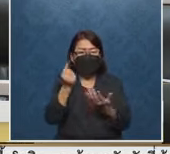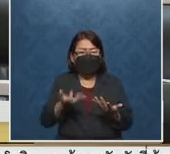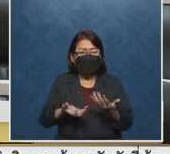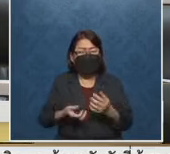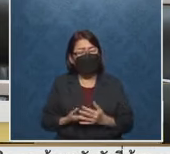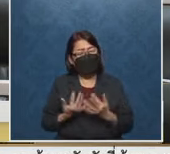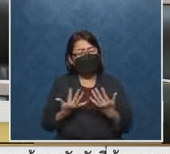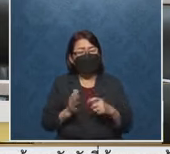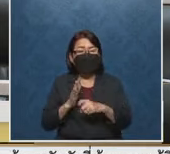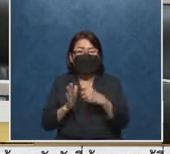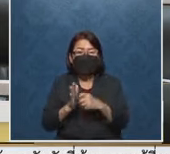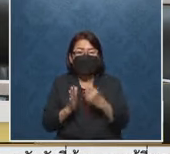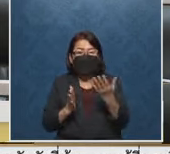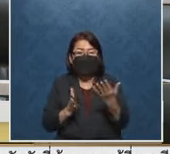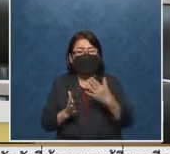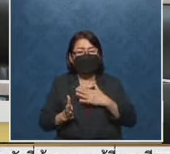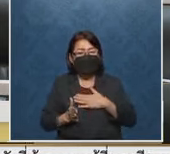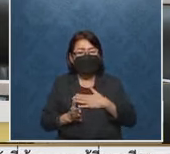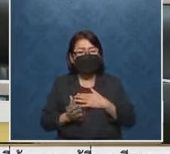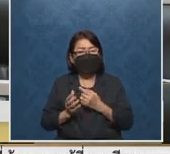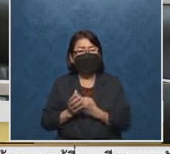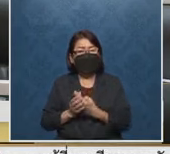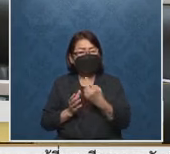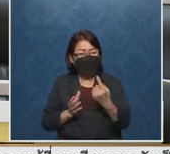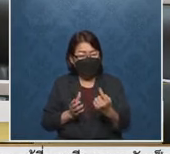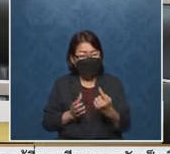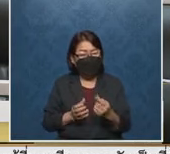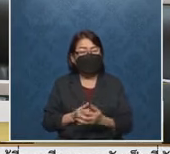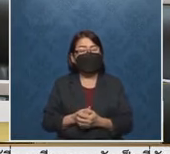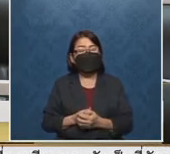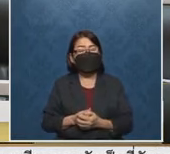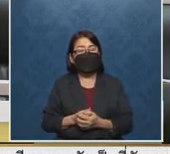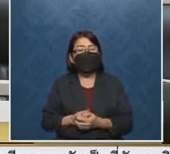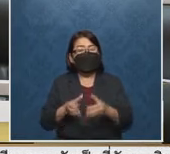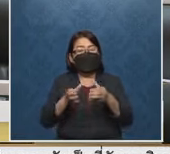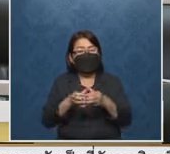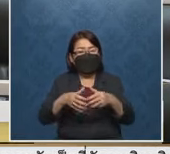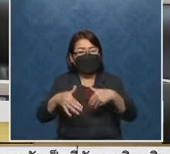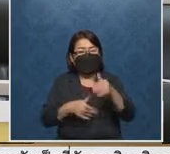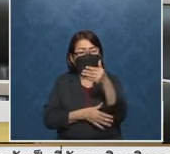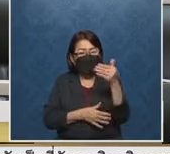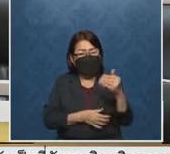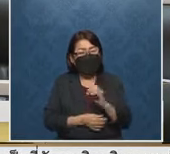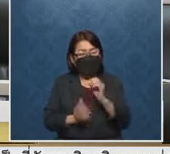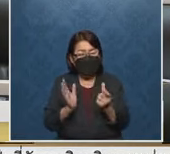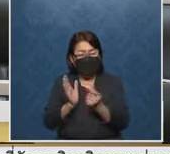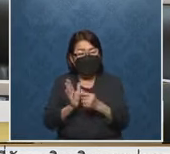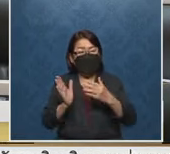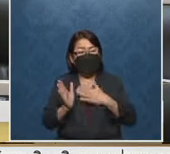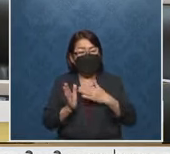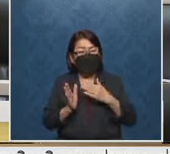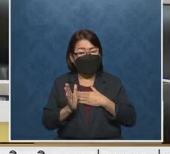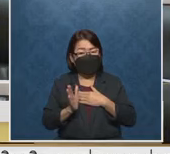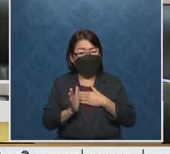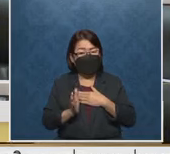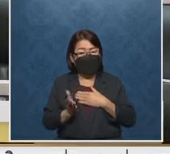ลเช่นนี้พวกผมในนามของสมาชิกพรรคประชาชาติจึงได้กำหนดว่าในร่างพรบ.เ